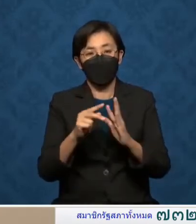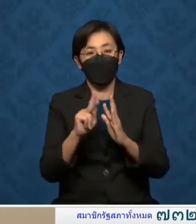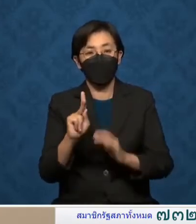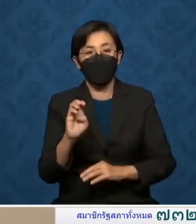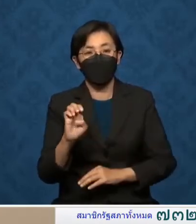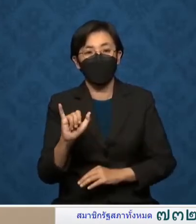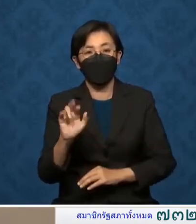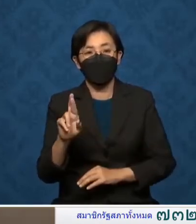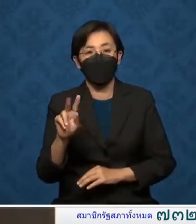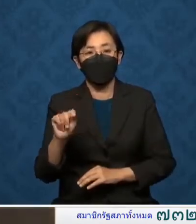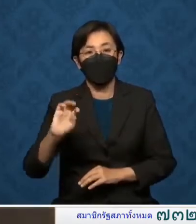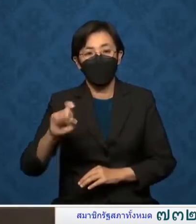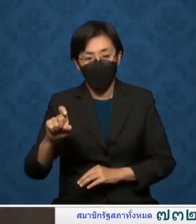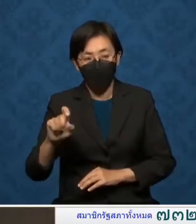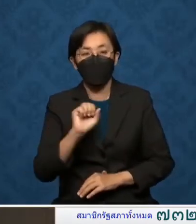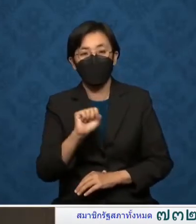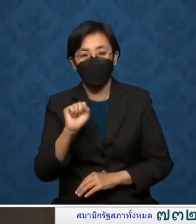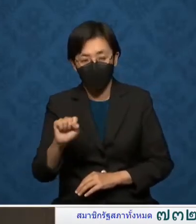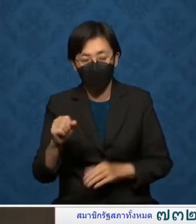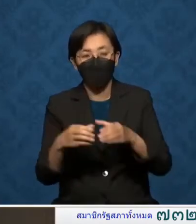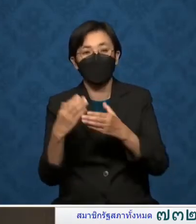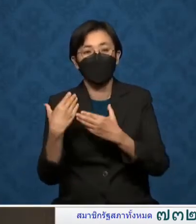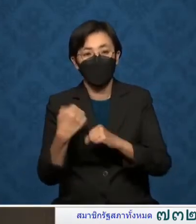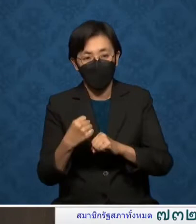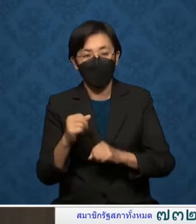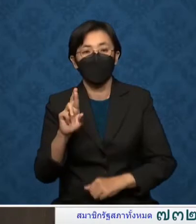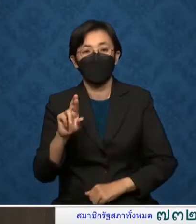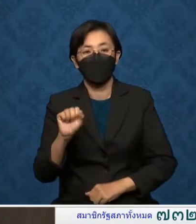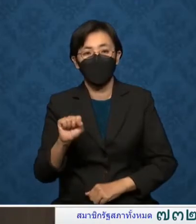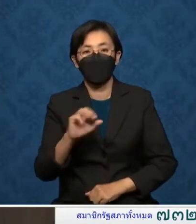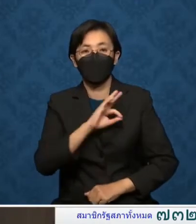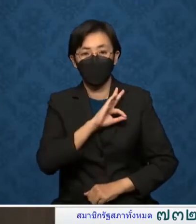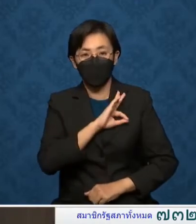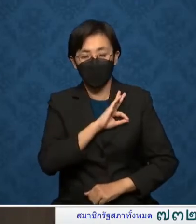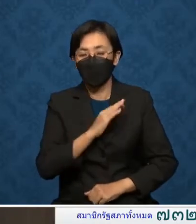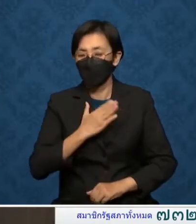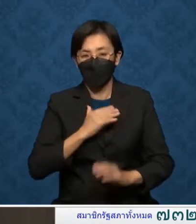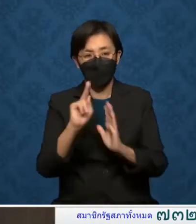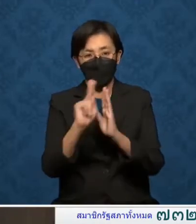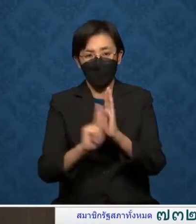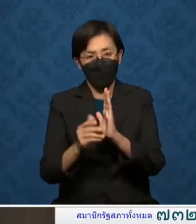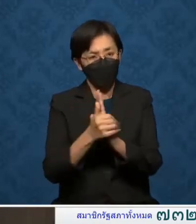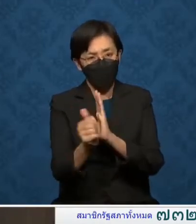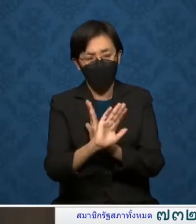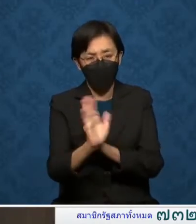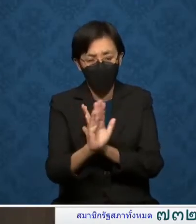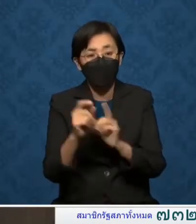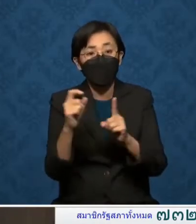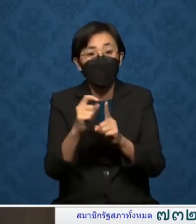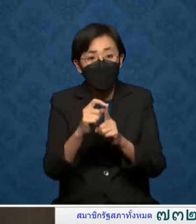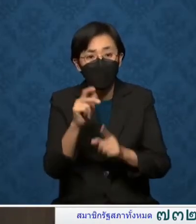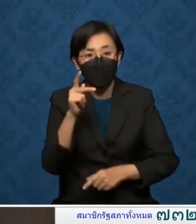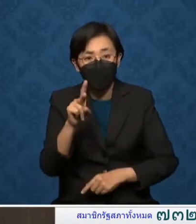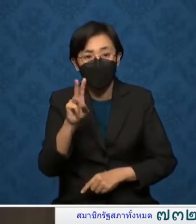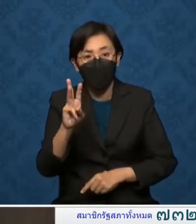ชื่อ ภาพชาิัิใฐานสมาชิกรัธธภาพครับเื่จผมไมใช่นักฎหมาย แตพอทานเติมควาควรรู้ขไปป๊ับ